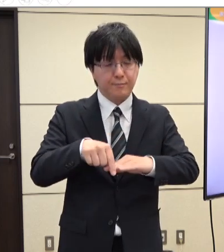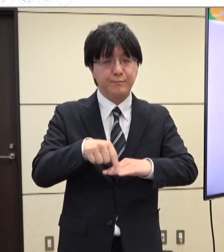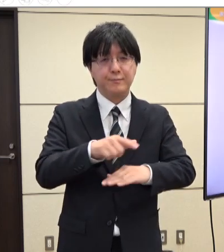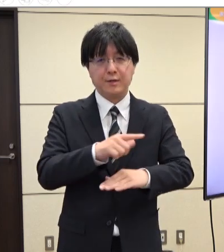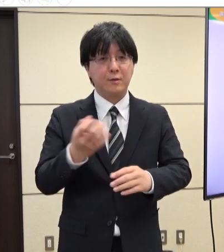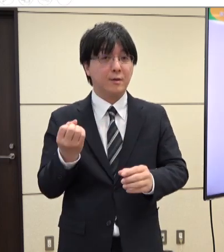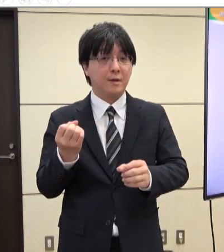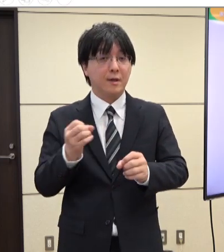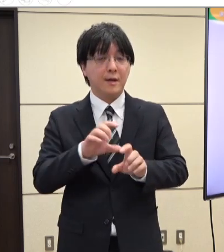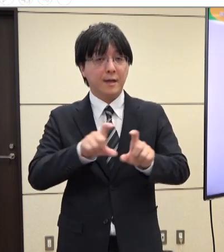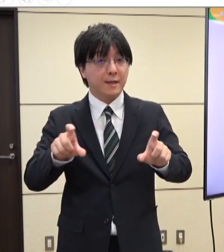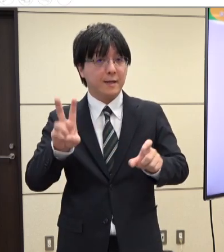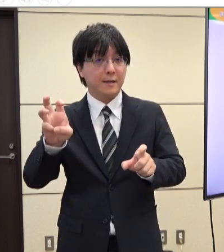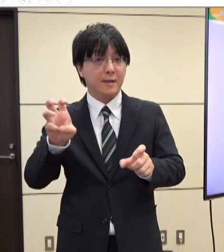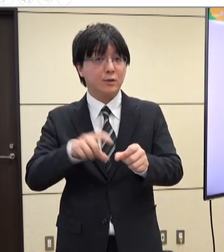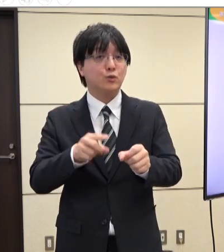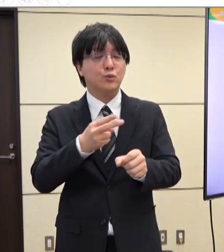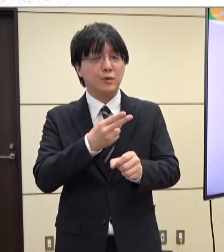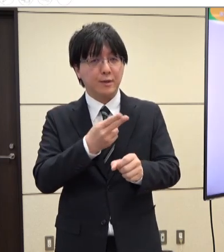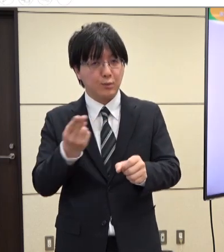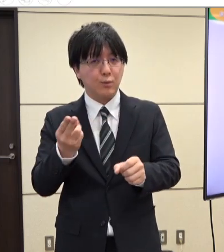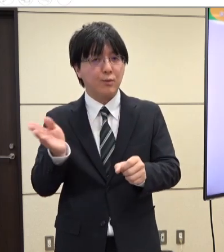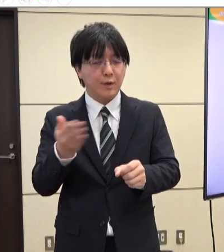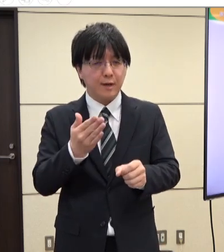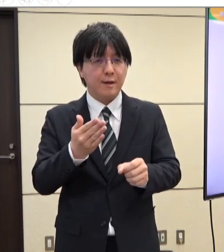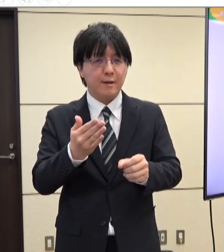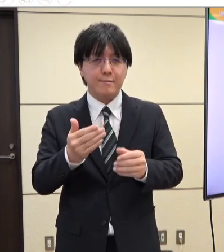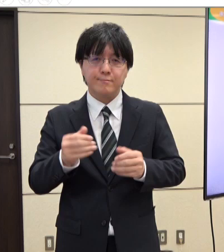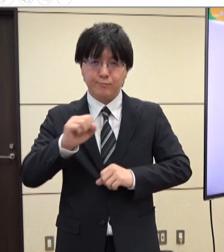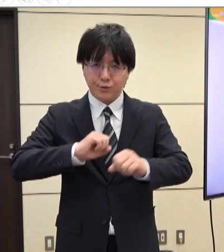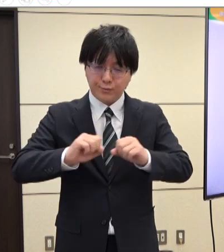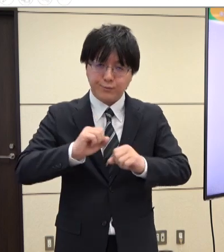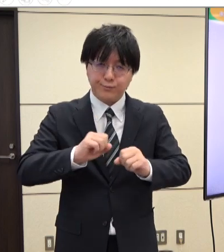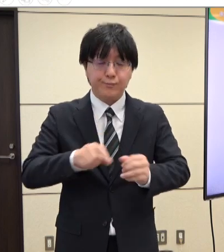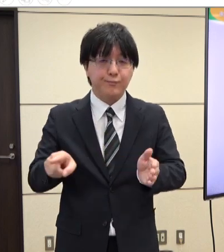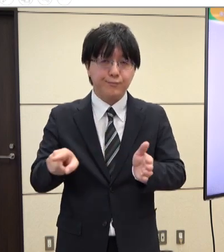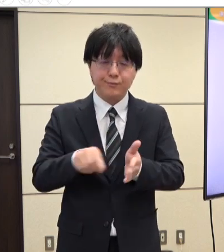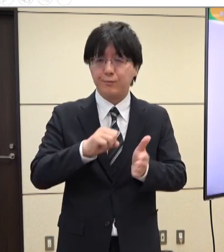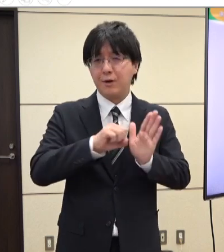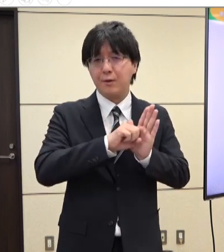平成30年からですけれども、取り組んでいる、成果も、